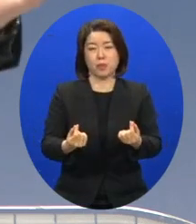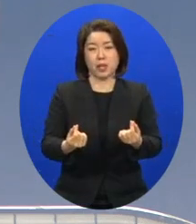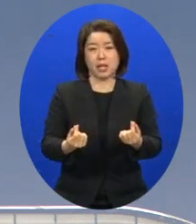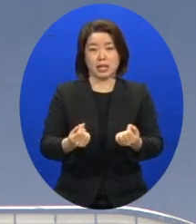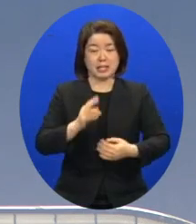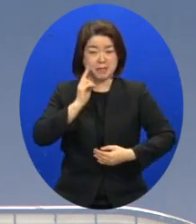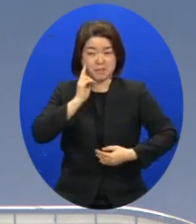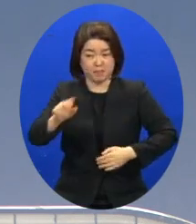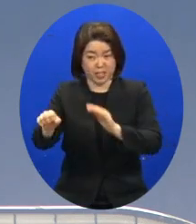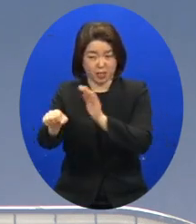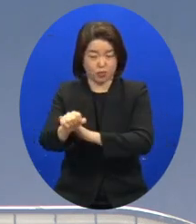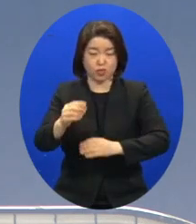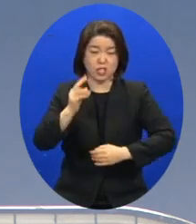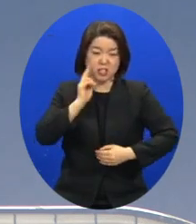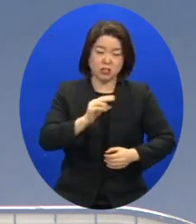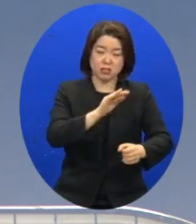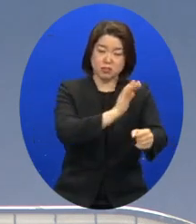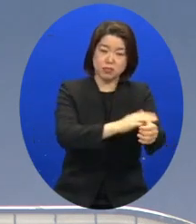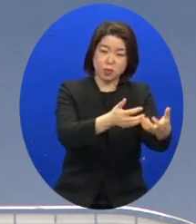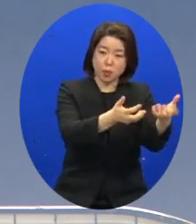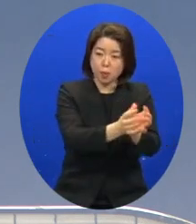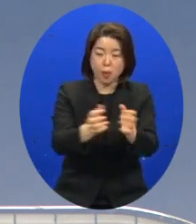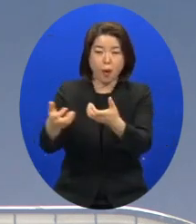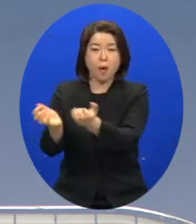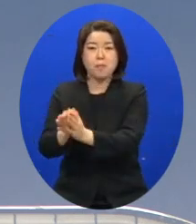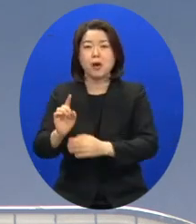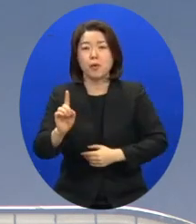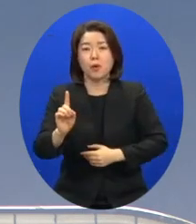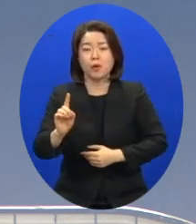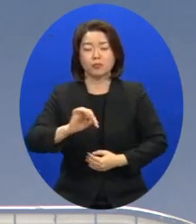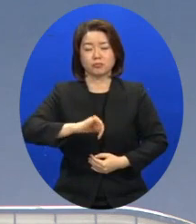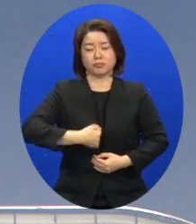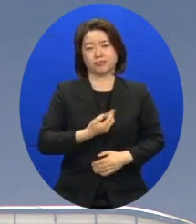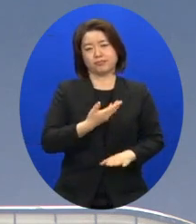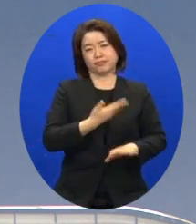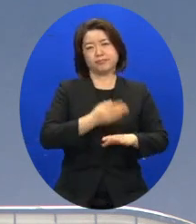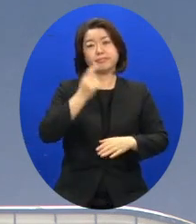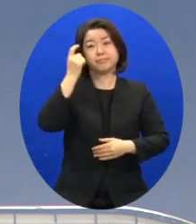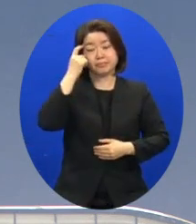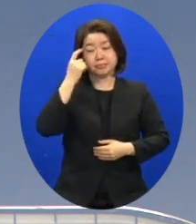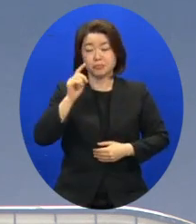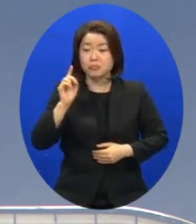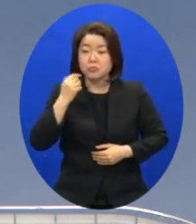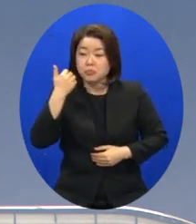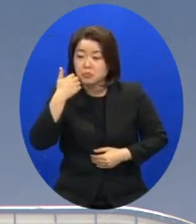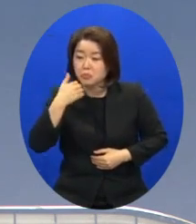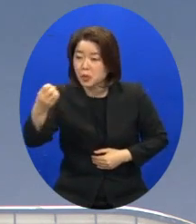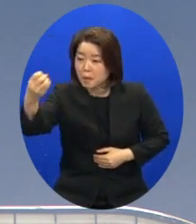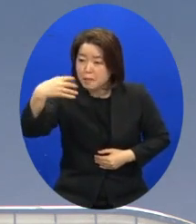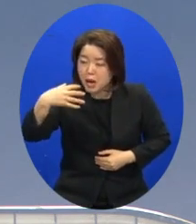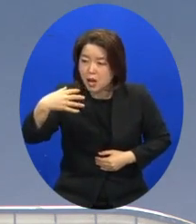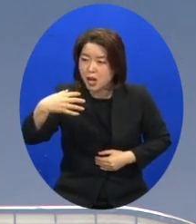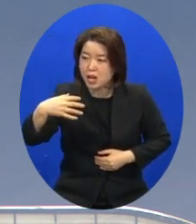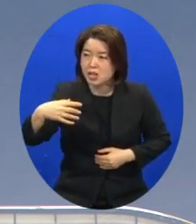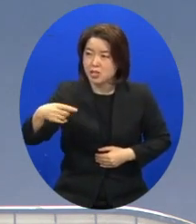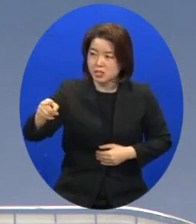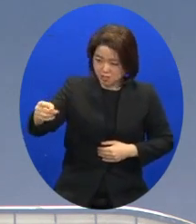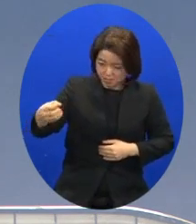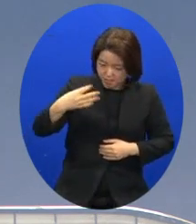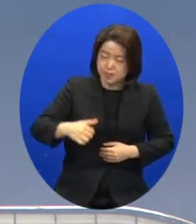극좌 가 뭡니까 자기와 다른 의견을 누가 말하면 화부터 내는